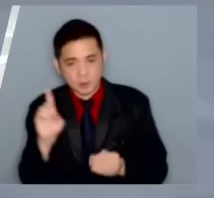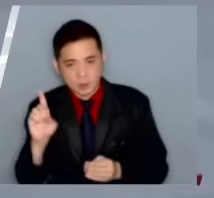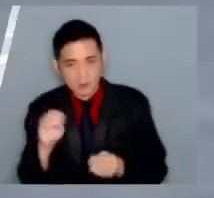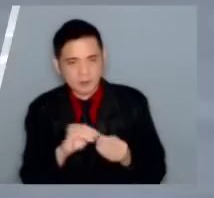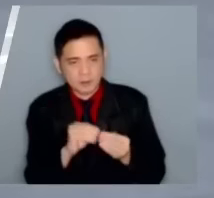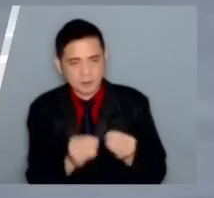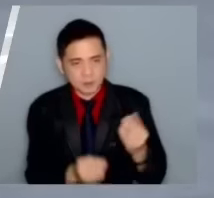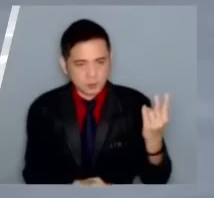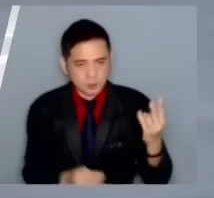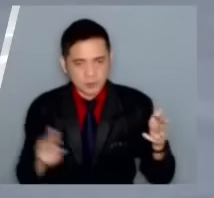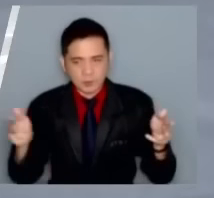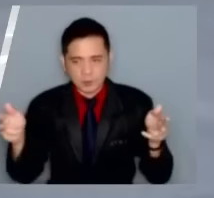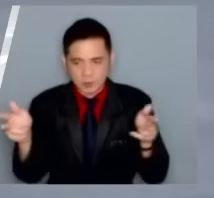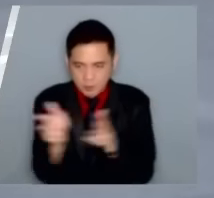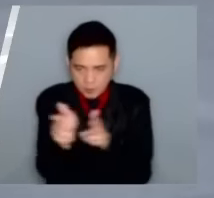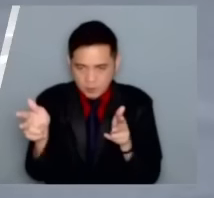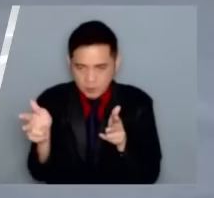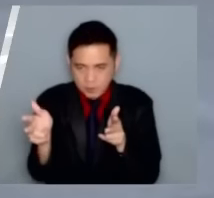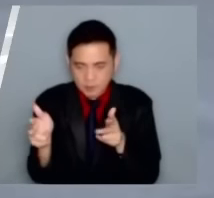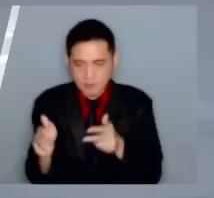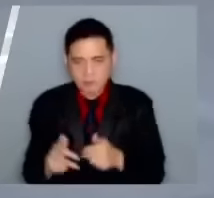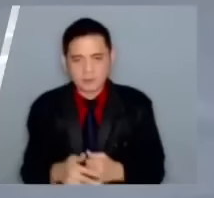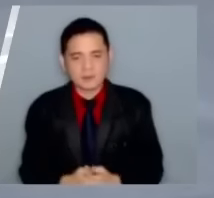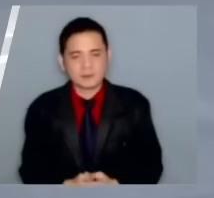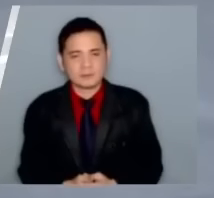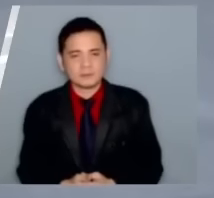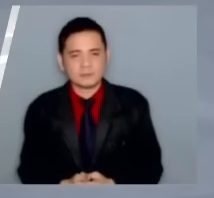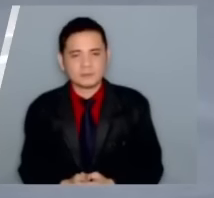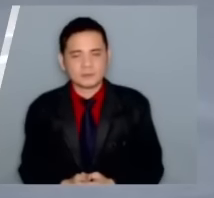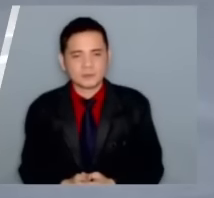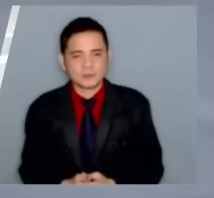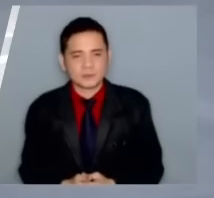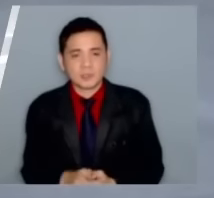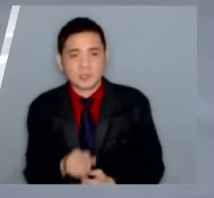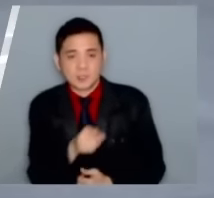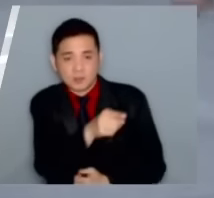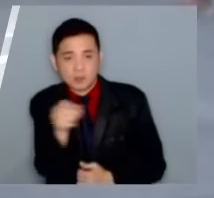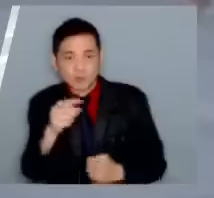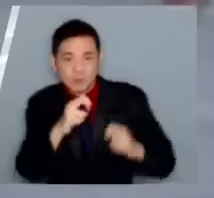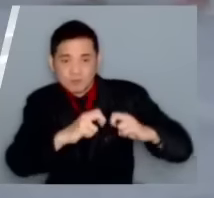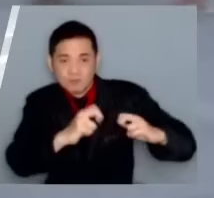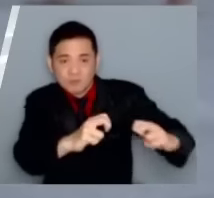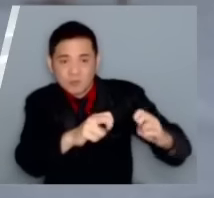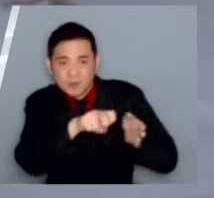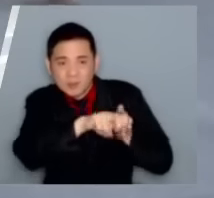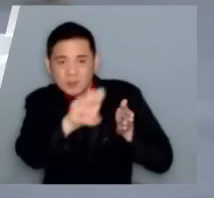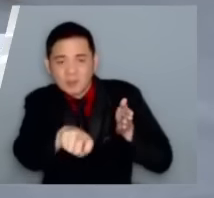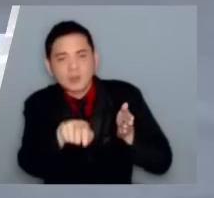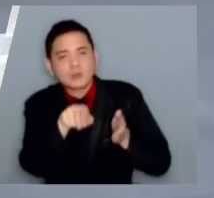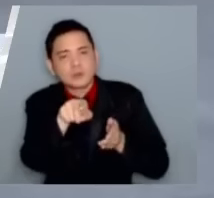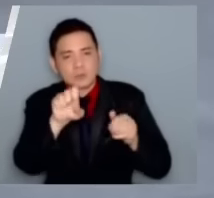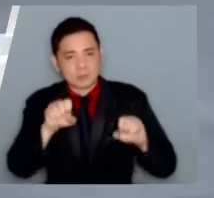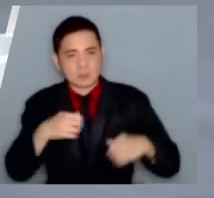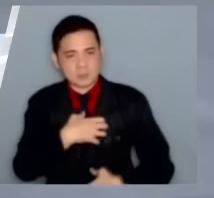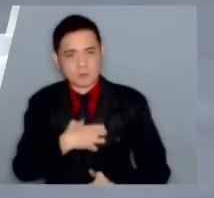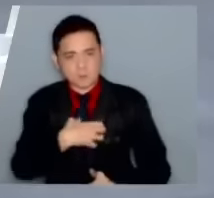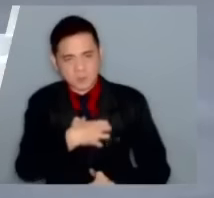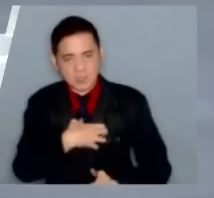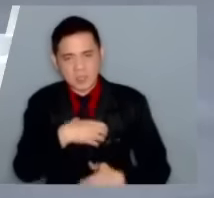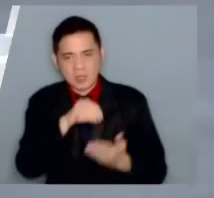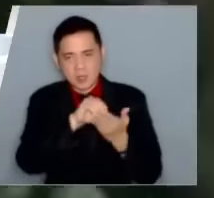yung mga sakay na mga pasahero ng dalawang jeep ay gustong magreklamo, ay maaari silang pumunta sa istasyon ng pulisya para magsampa